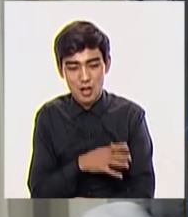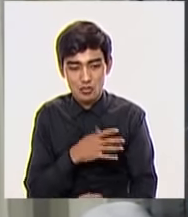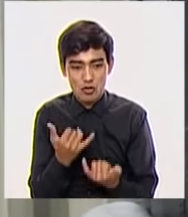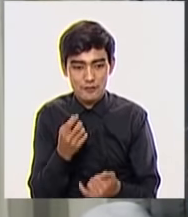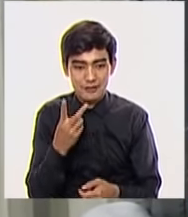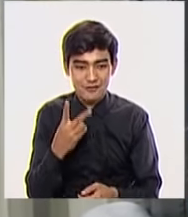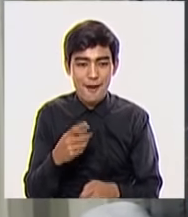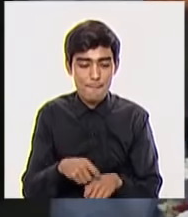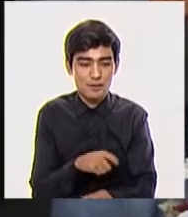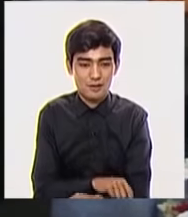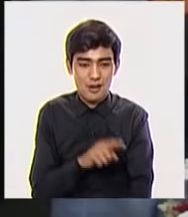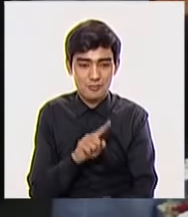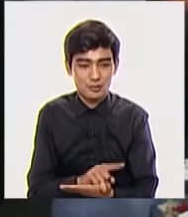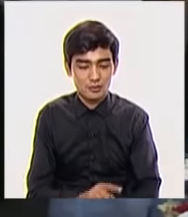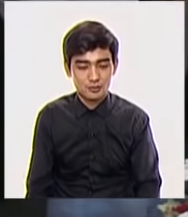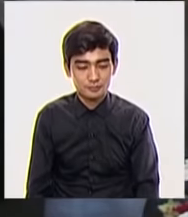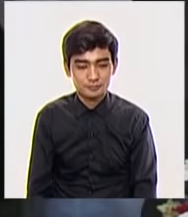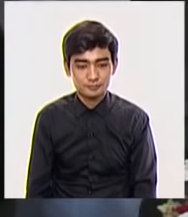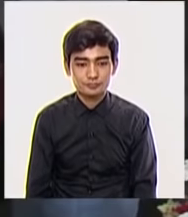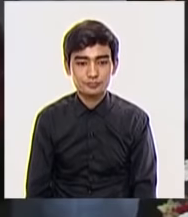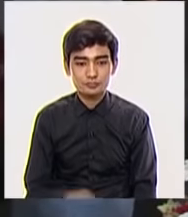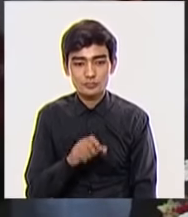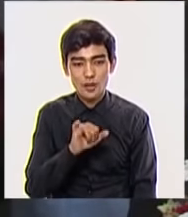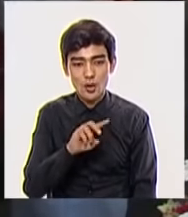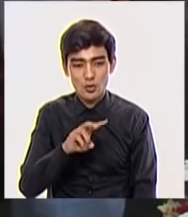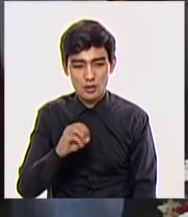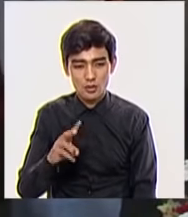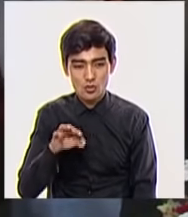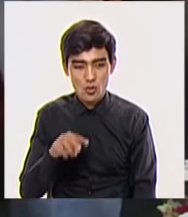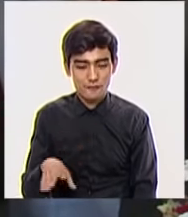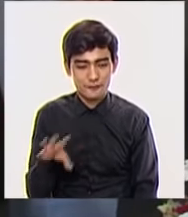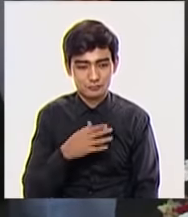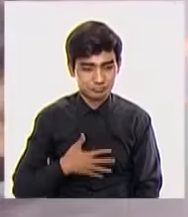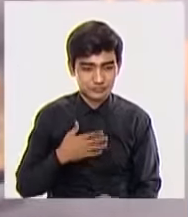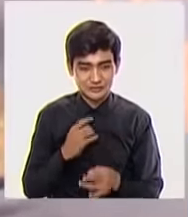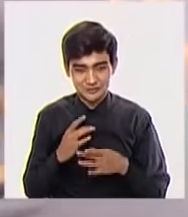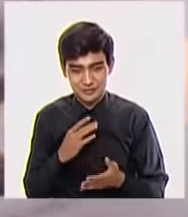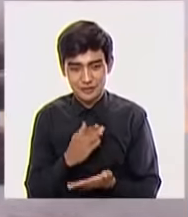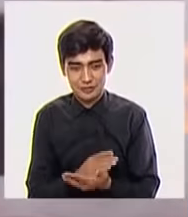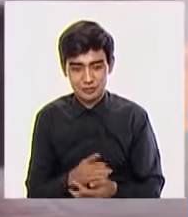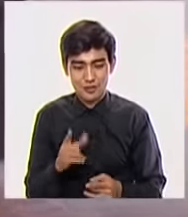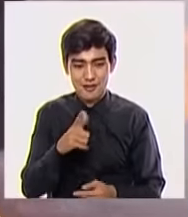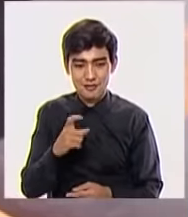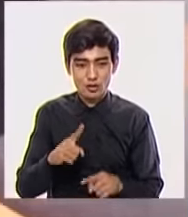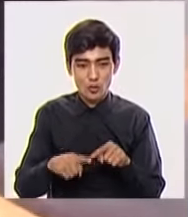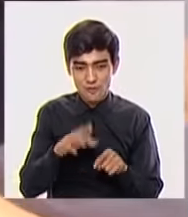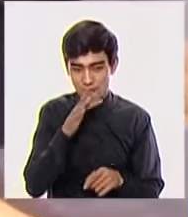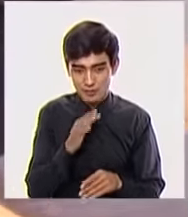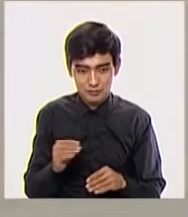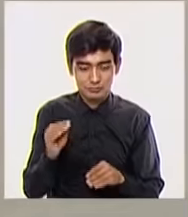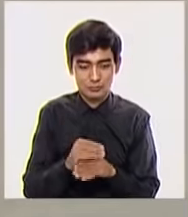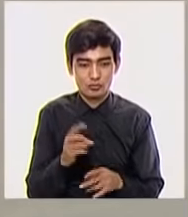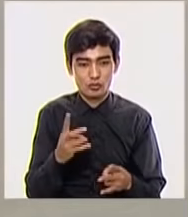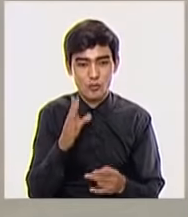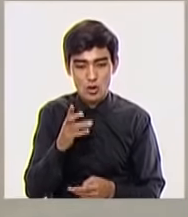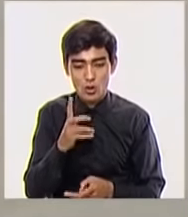метра обязательно. Жители Аули-Иколя говорят, что переживают стресс из-за происходящего. Ведь газ уже в скором времени должны